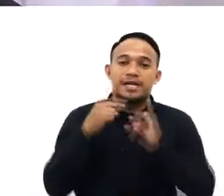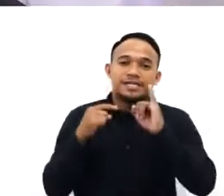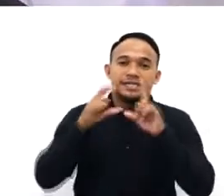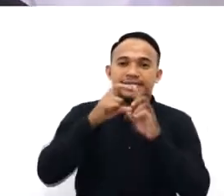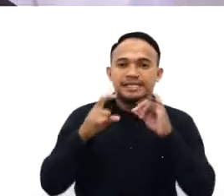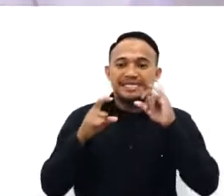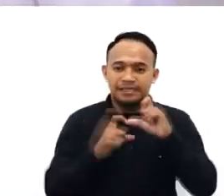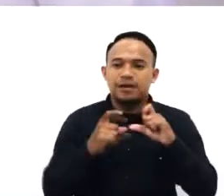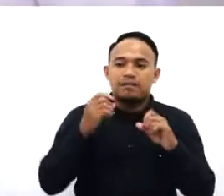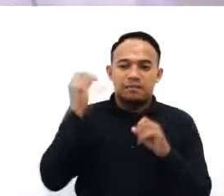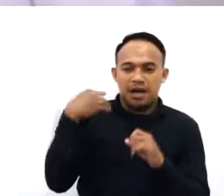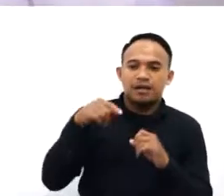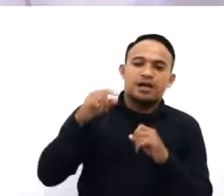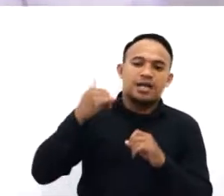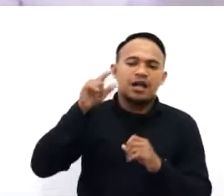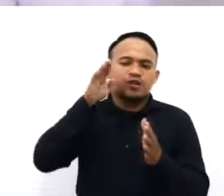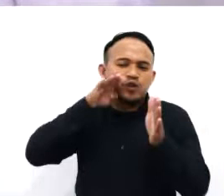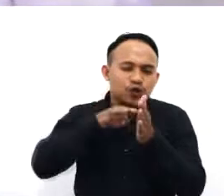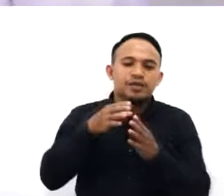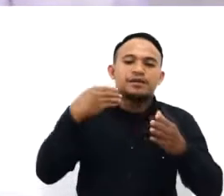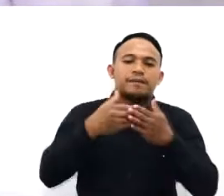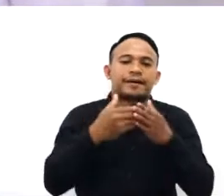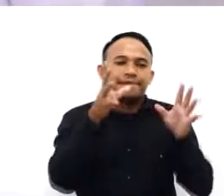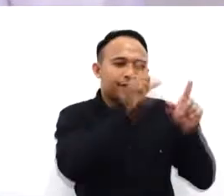itu bisa mencapai